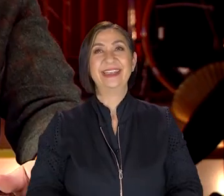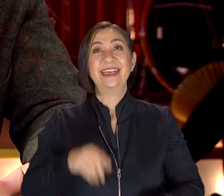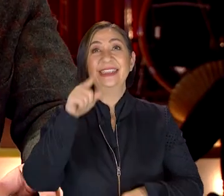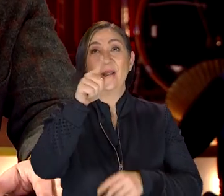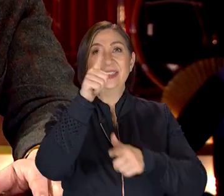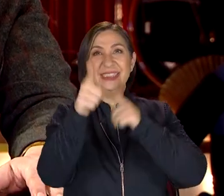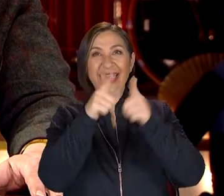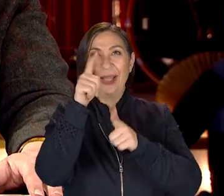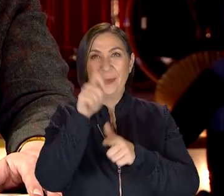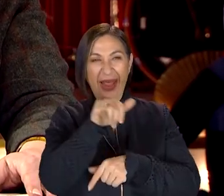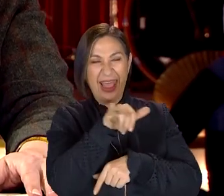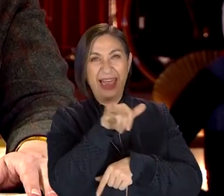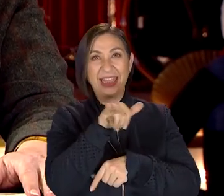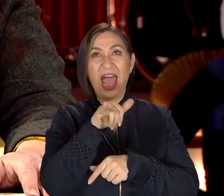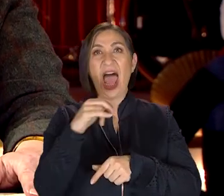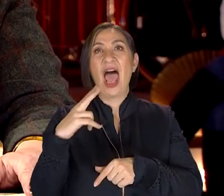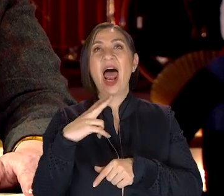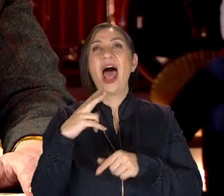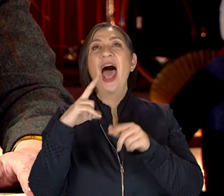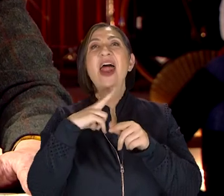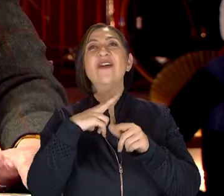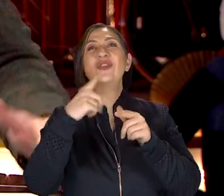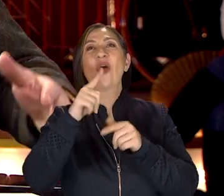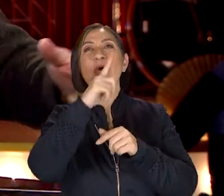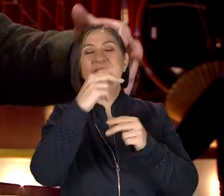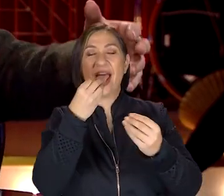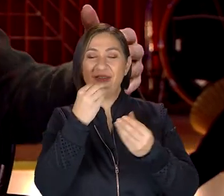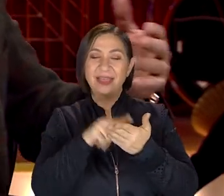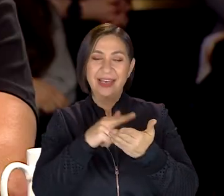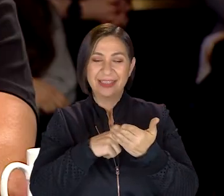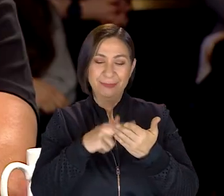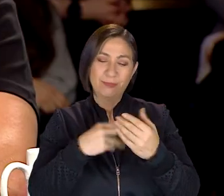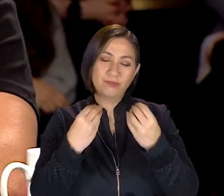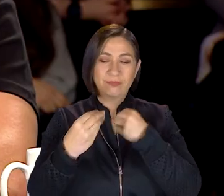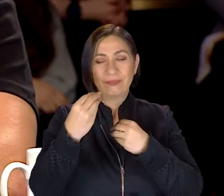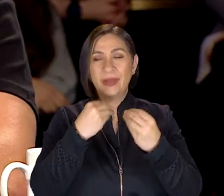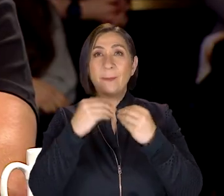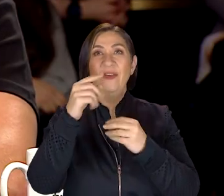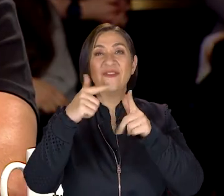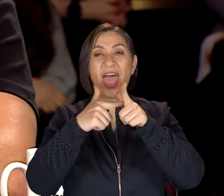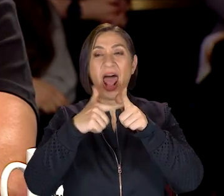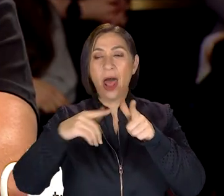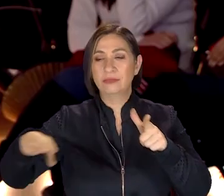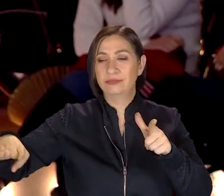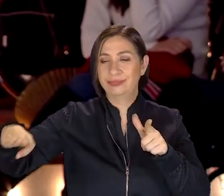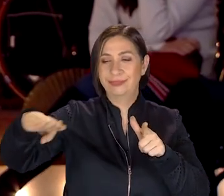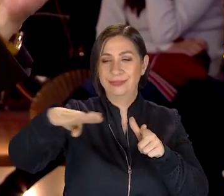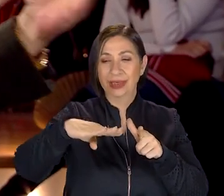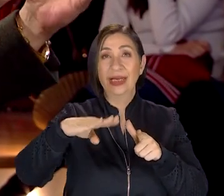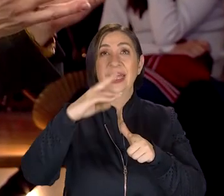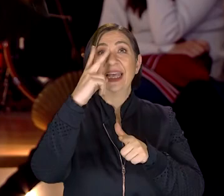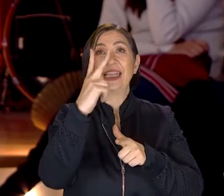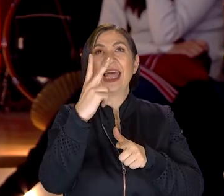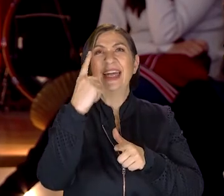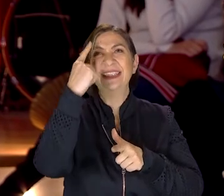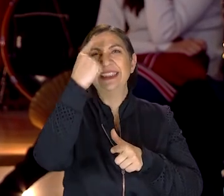senin o çekimi yaptığın yere yakın işte Arnavutköy'de bir kahvaltı ediyoruz. Önümüzde bir tane Ferrari durdu. İki tane karikatür